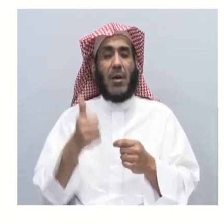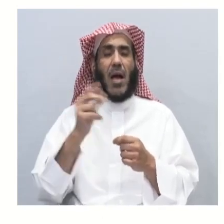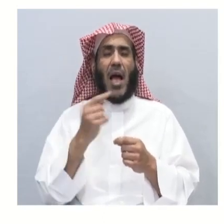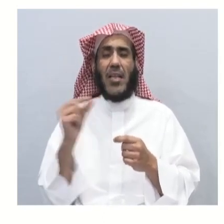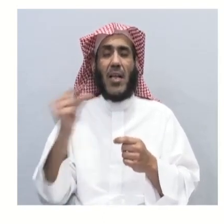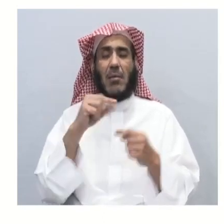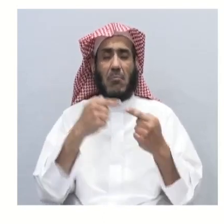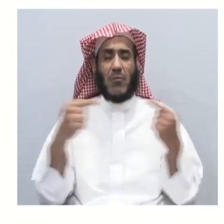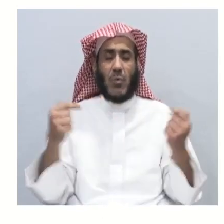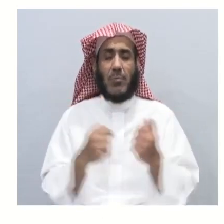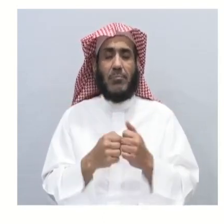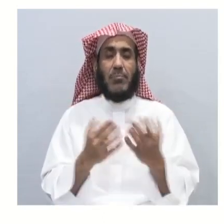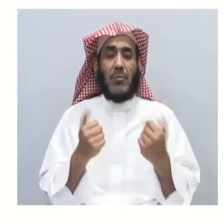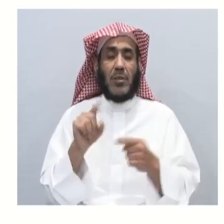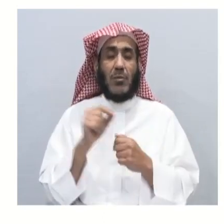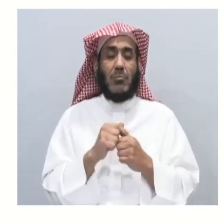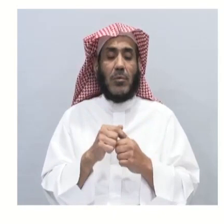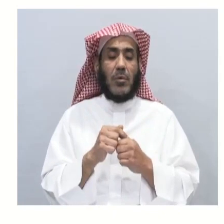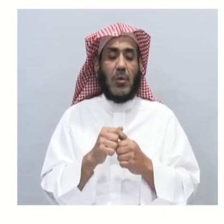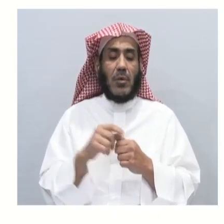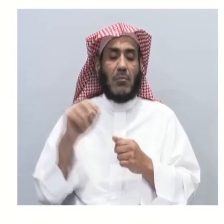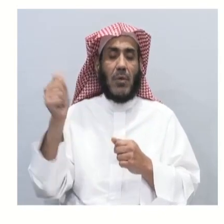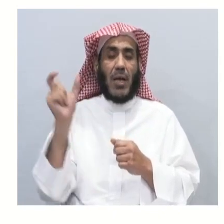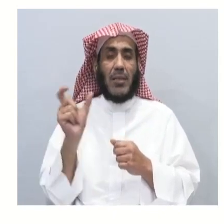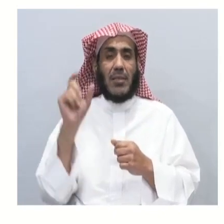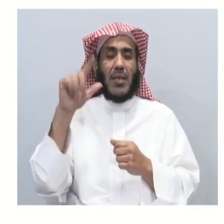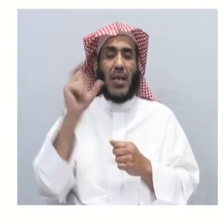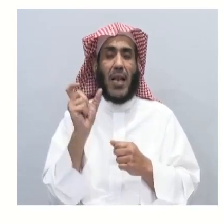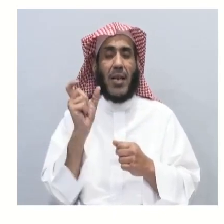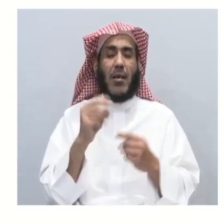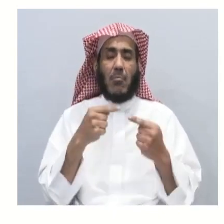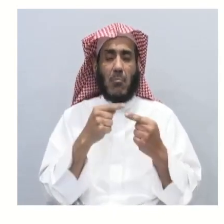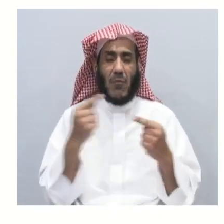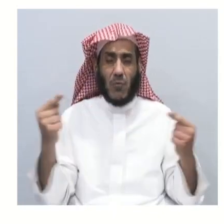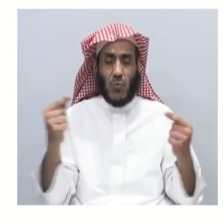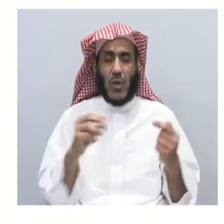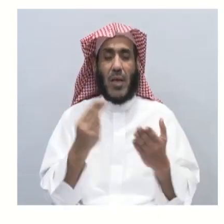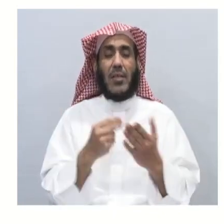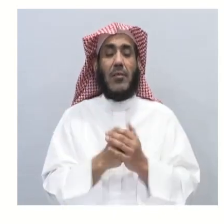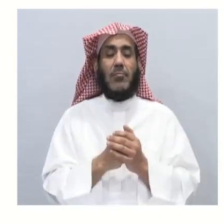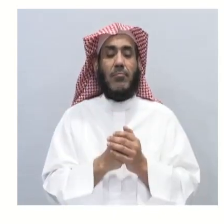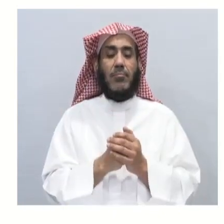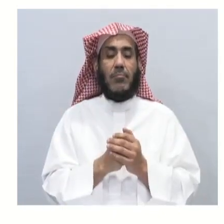الكلمة المفصولة؟ أحسنتم. إذن أن لن مفصولة خطا.